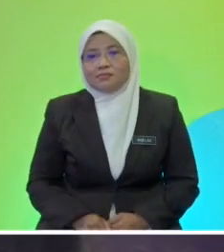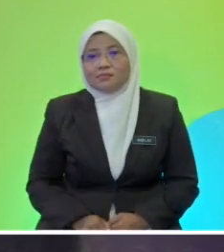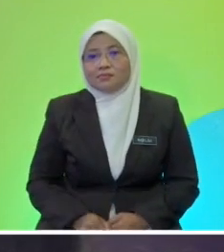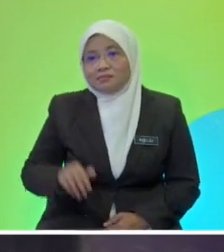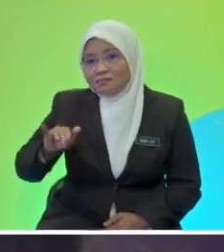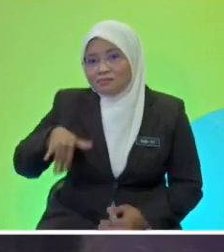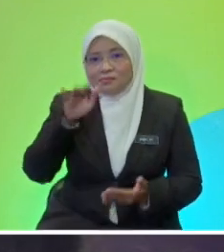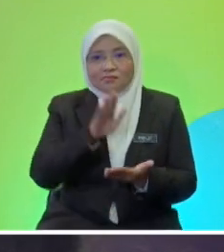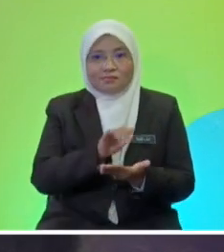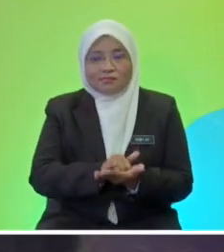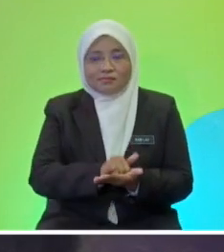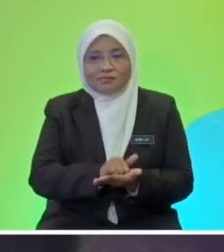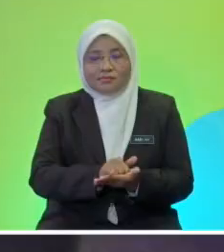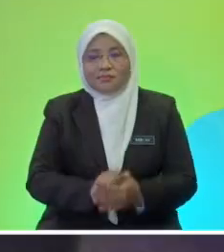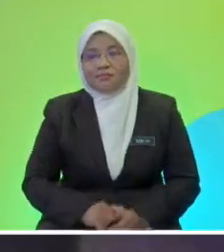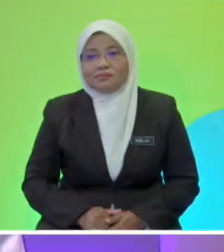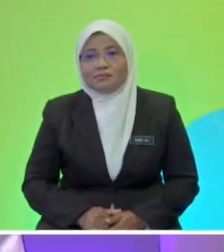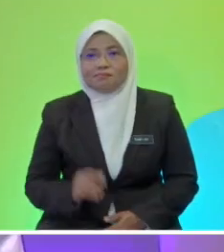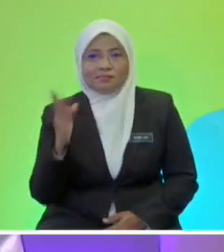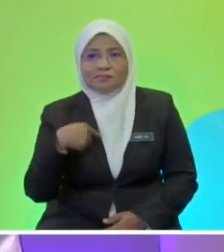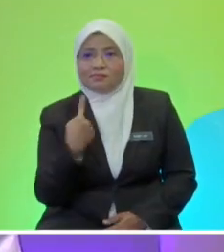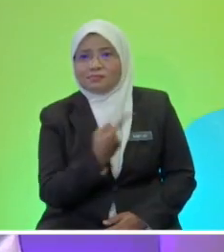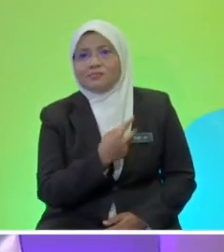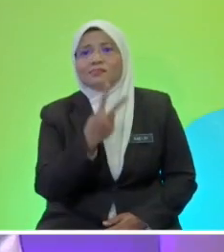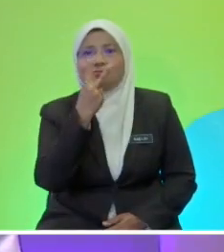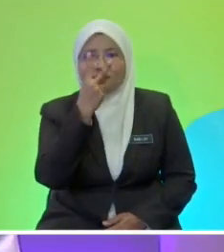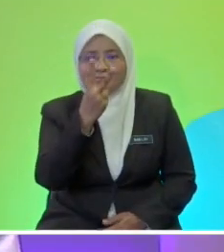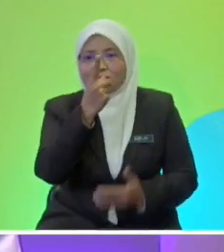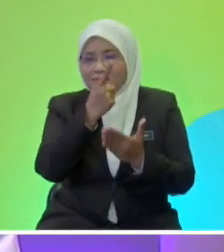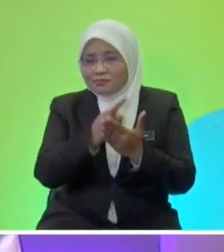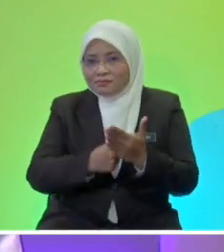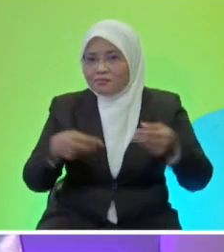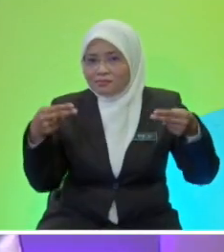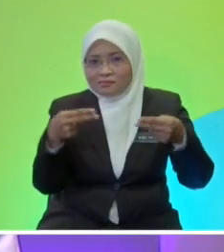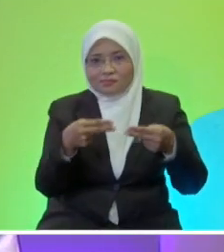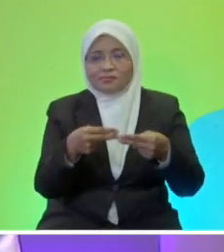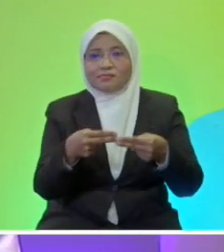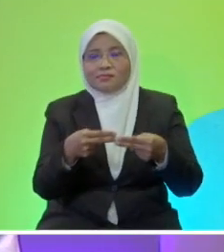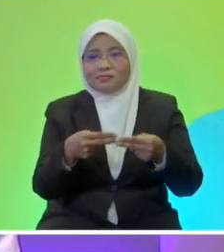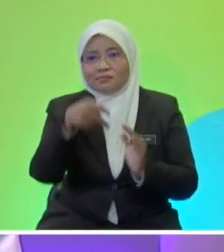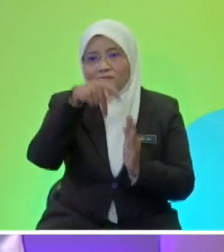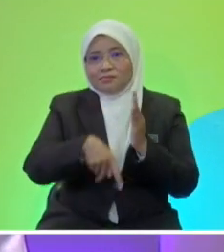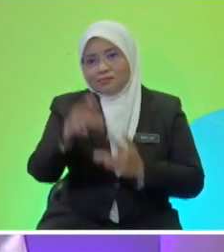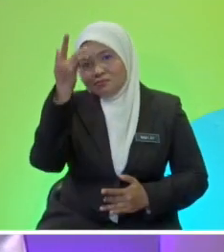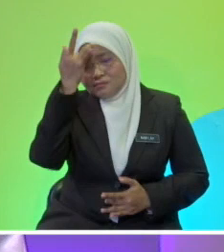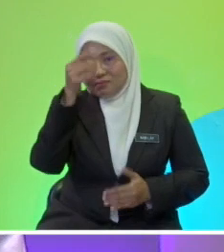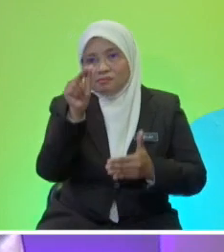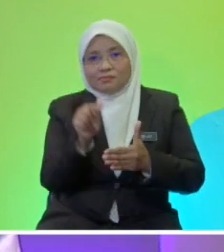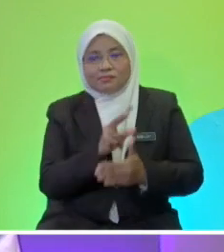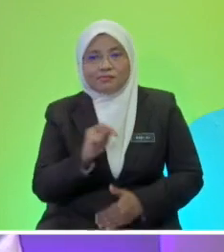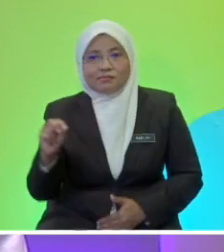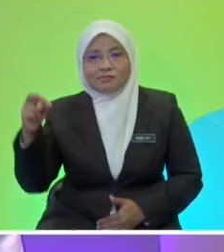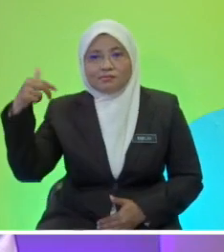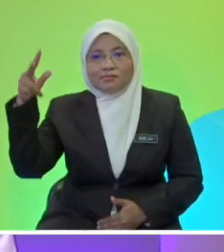sebenarnya penyakit gangguan jin ya so kita tengok dulu sebenarnya apa kaitan diantara penyakit gangguan jin ini dengan